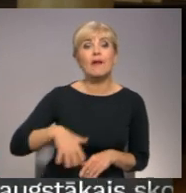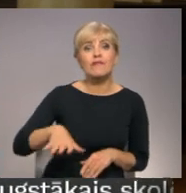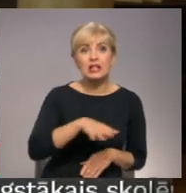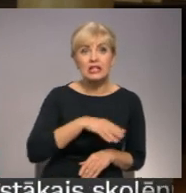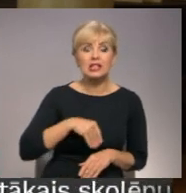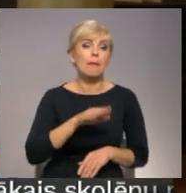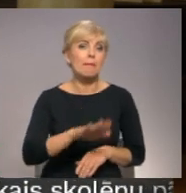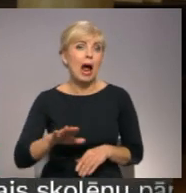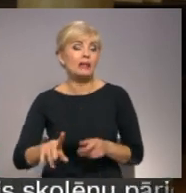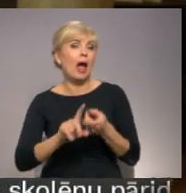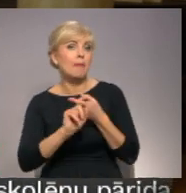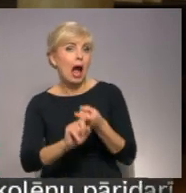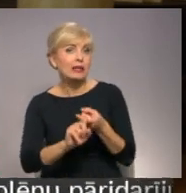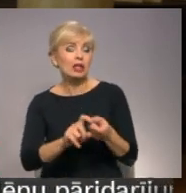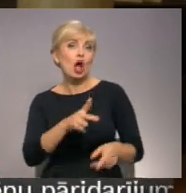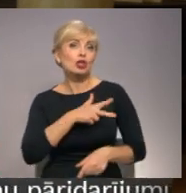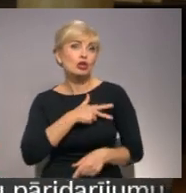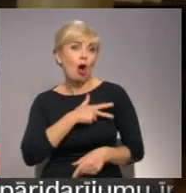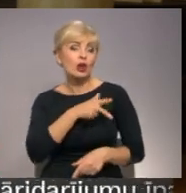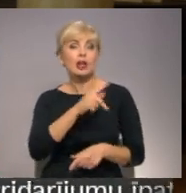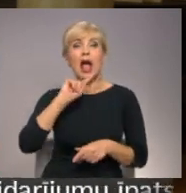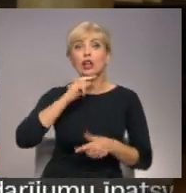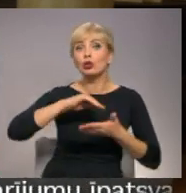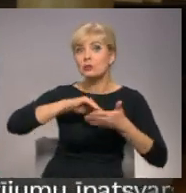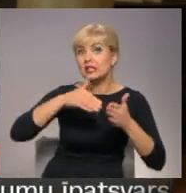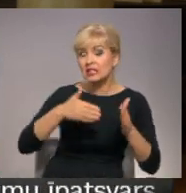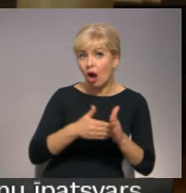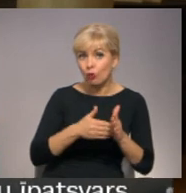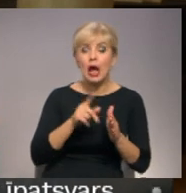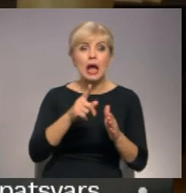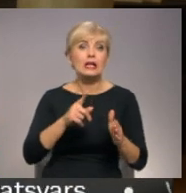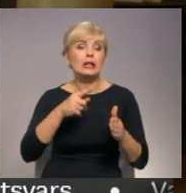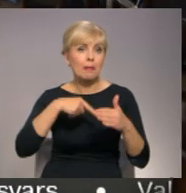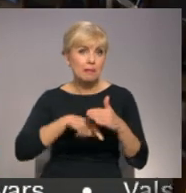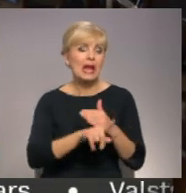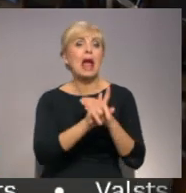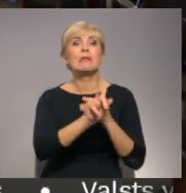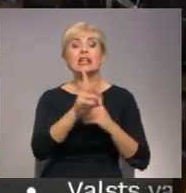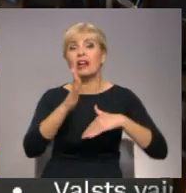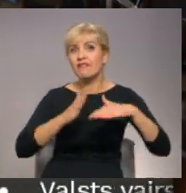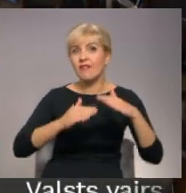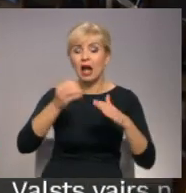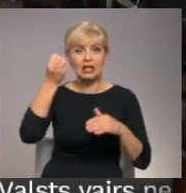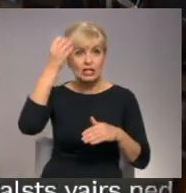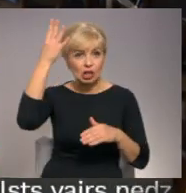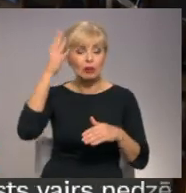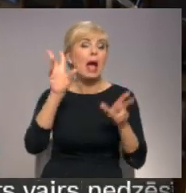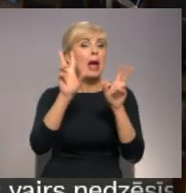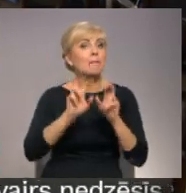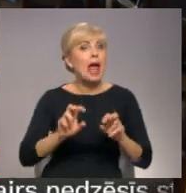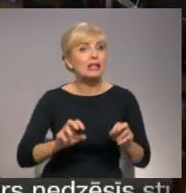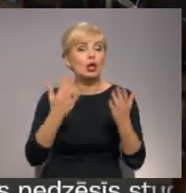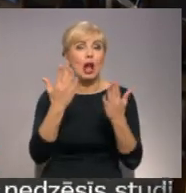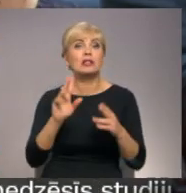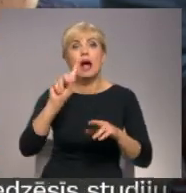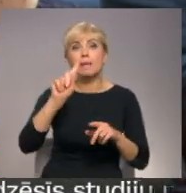bērniem, neatkarīgi no sociālo-ekonomiskās situācijas, ir pieejama kvalitatīva izglītība. Pētījumu rezultāti parāda, ka pirmo